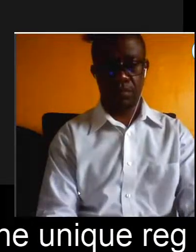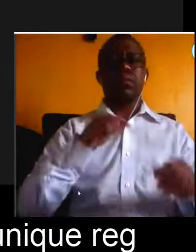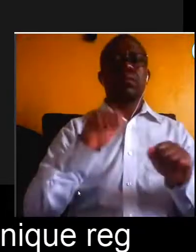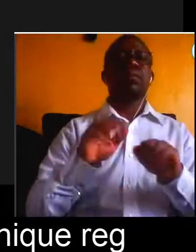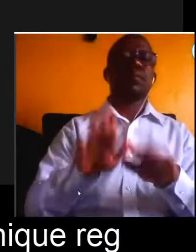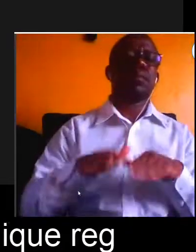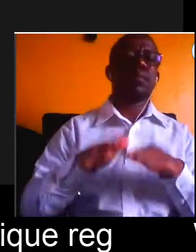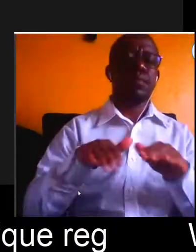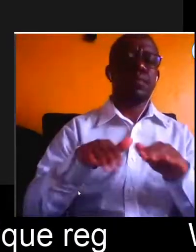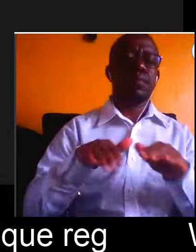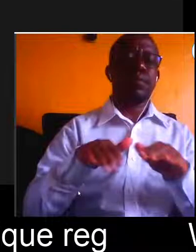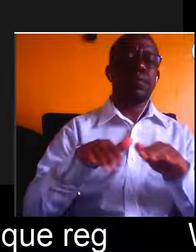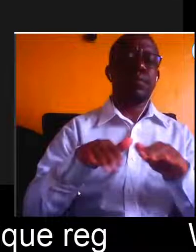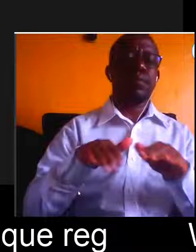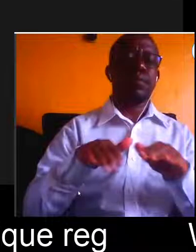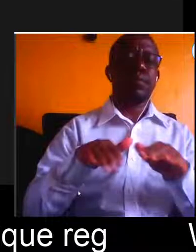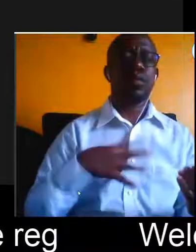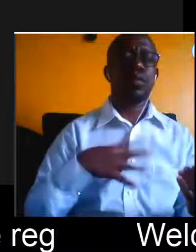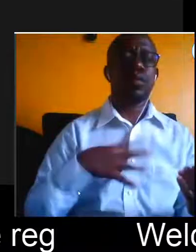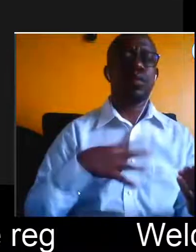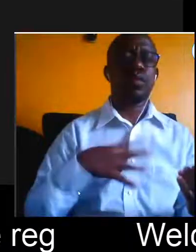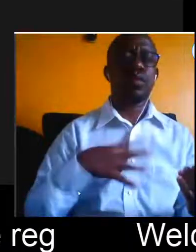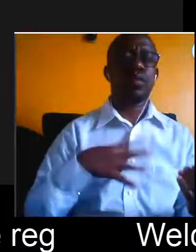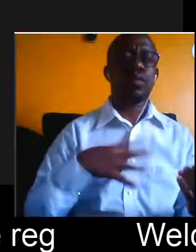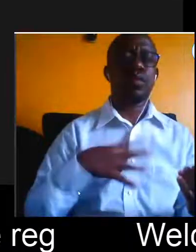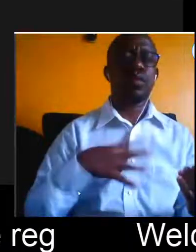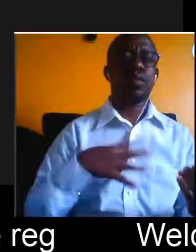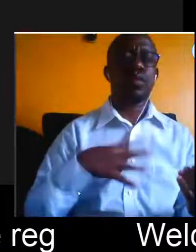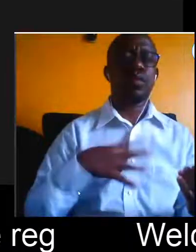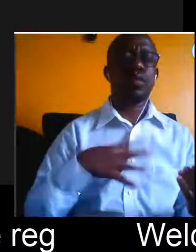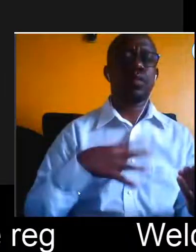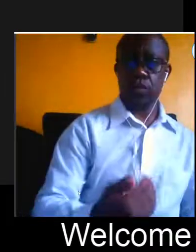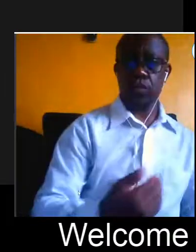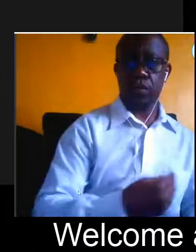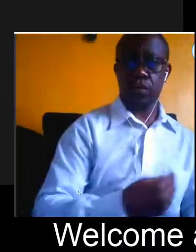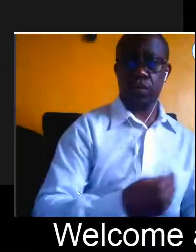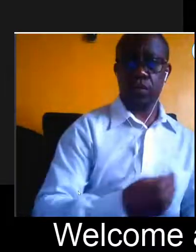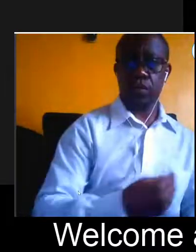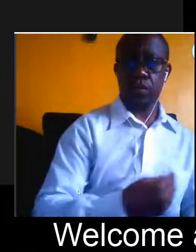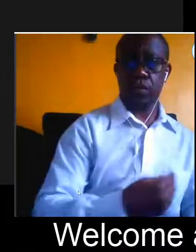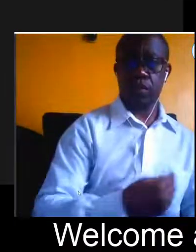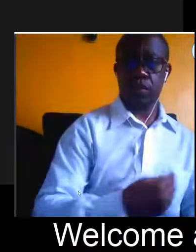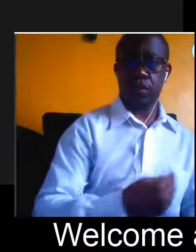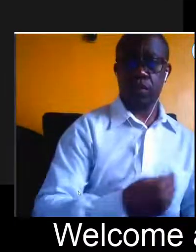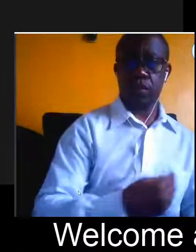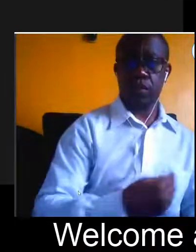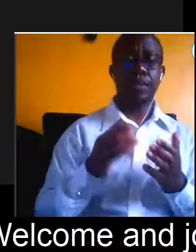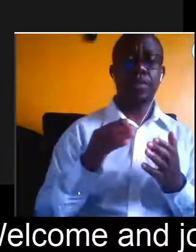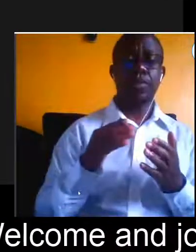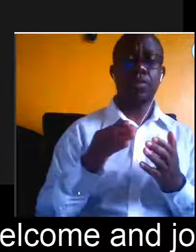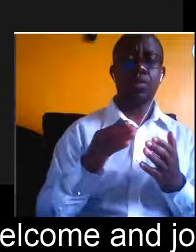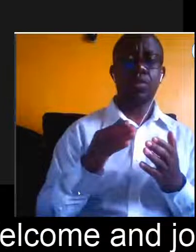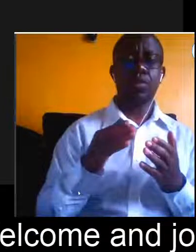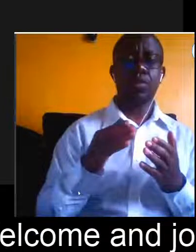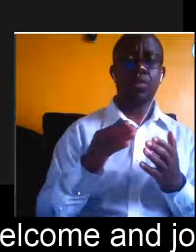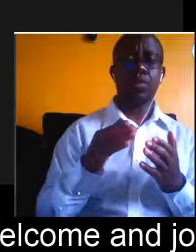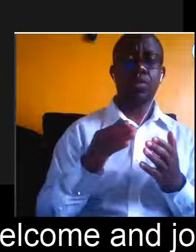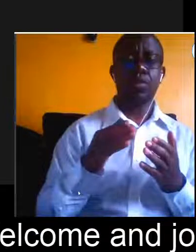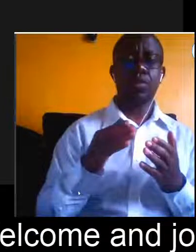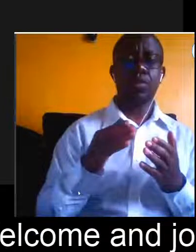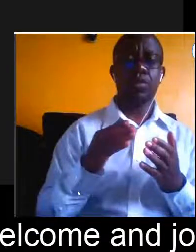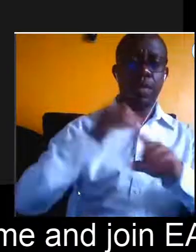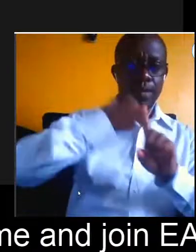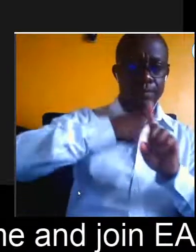And we need also to come up with a contract, and then we need also to conduct